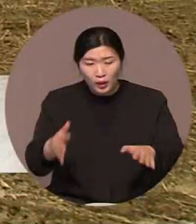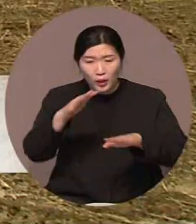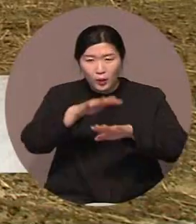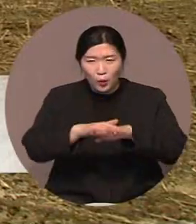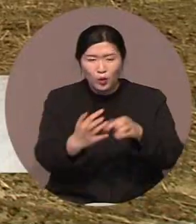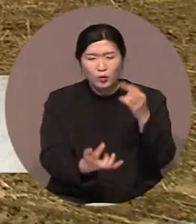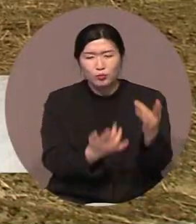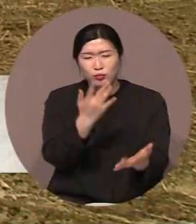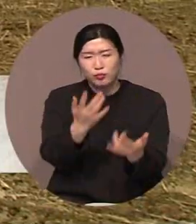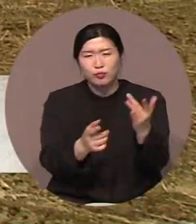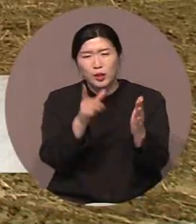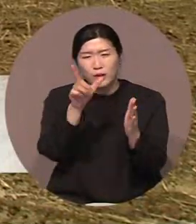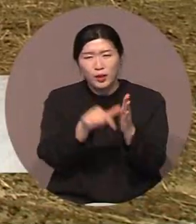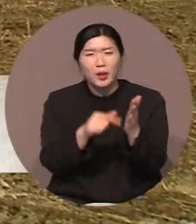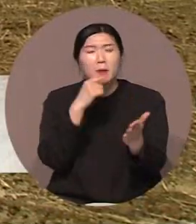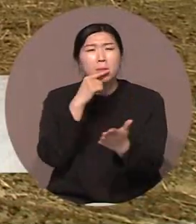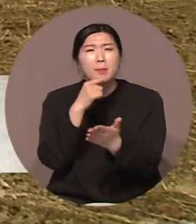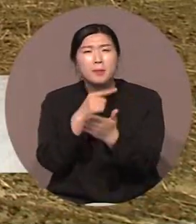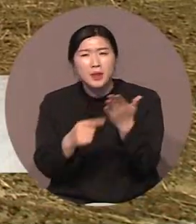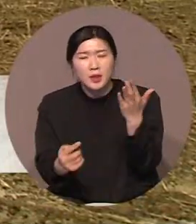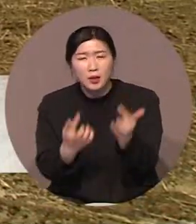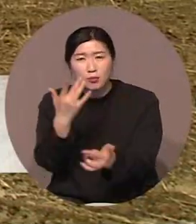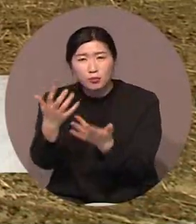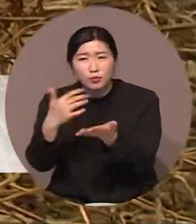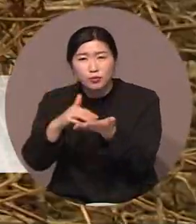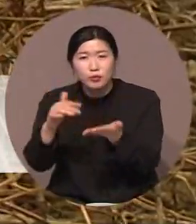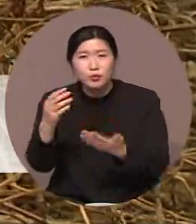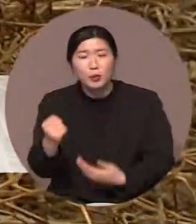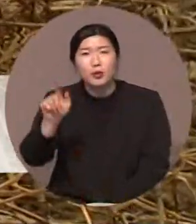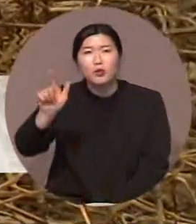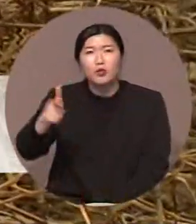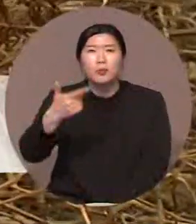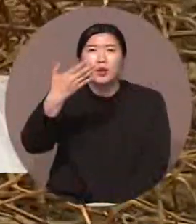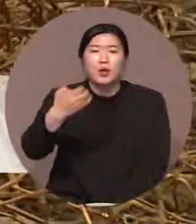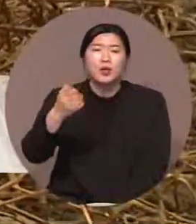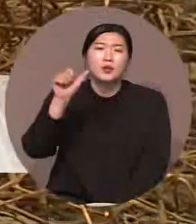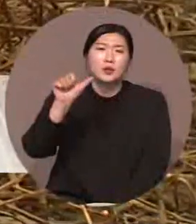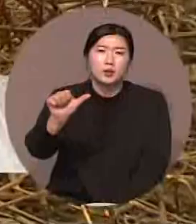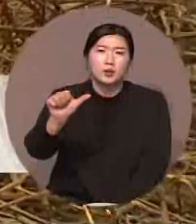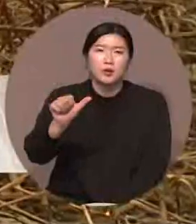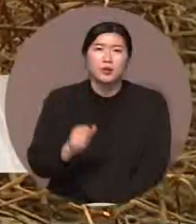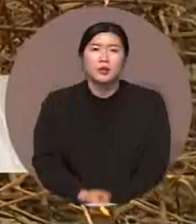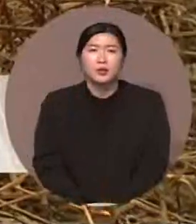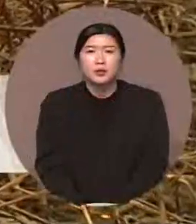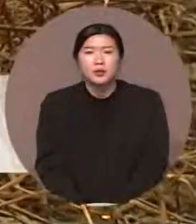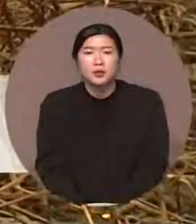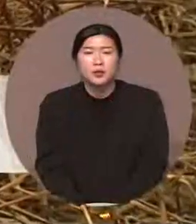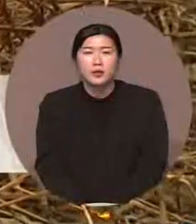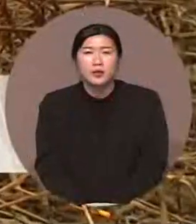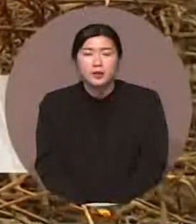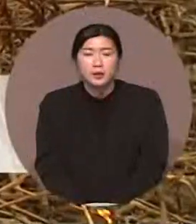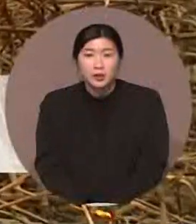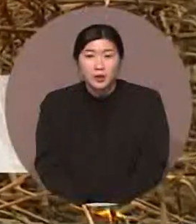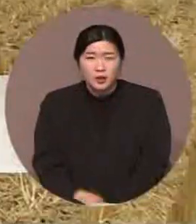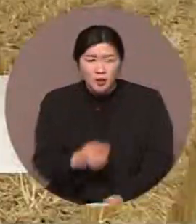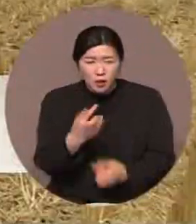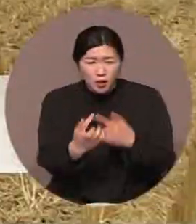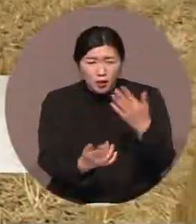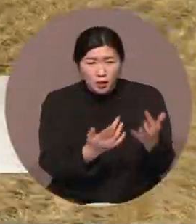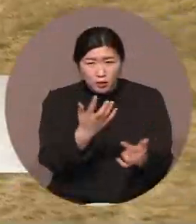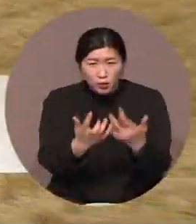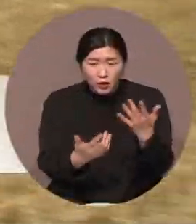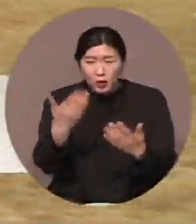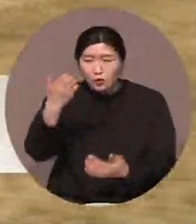소각 등으로 논두렁과 밭두렁에서 발생한 화제는 총 600 95건의 달하고 있습니다 또이 가운데